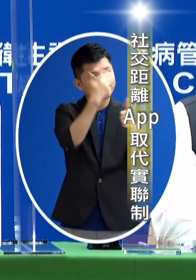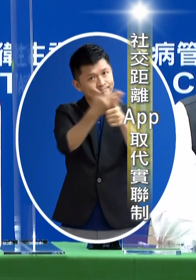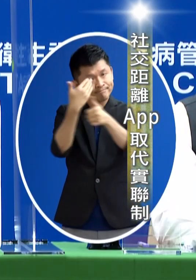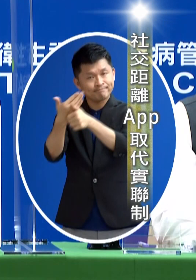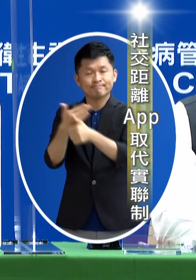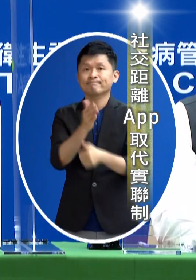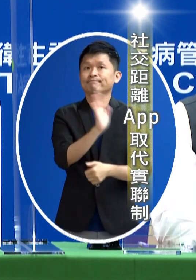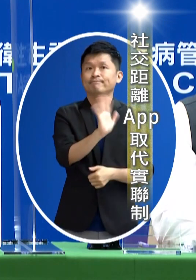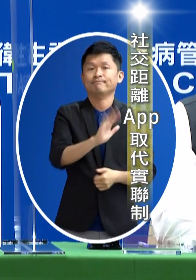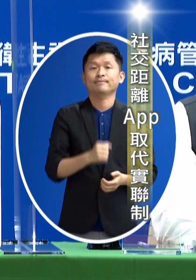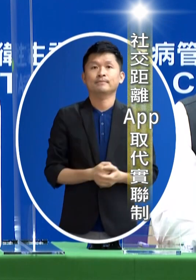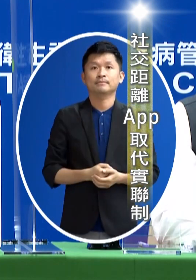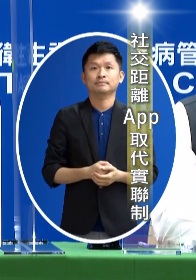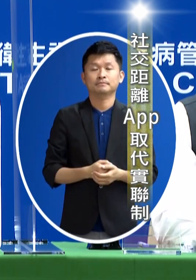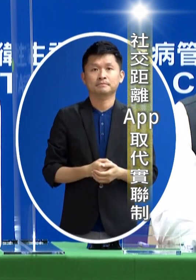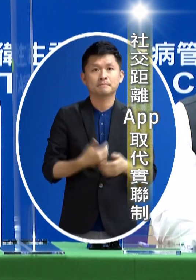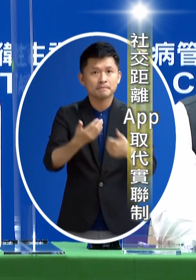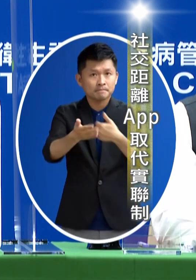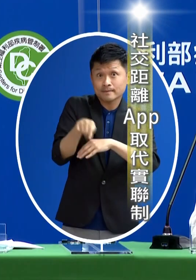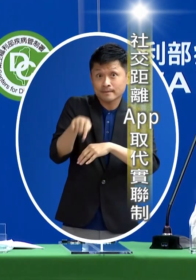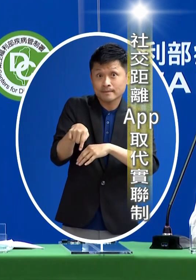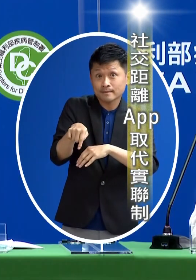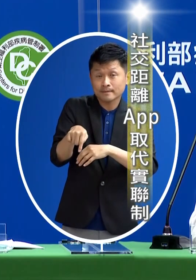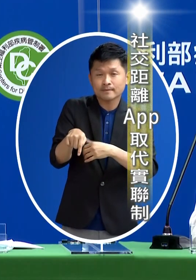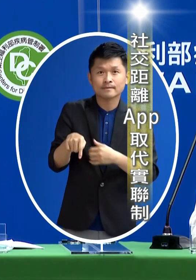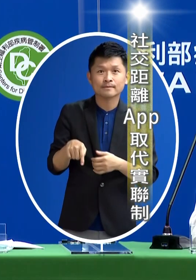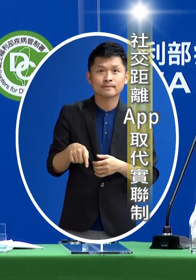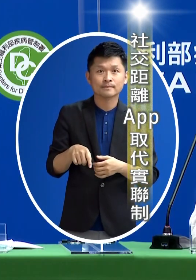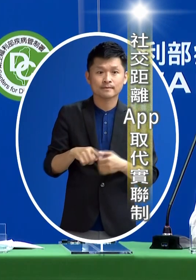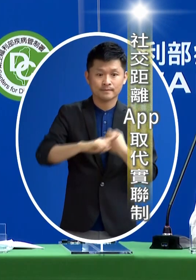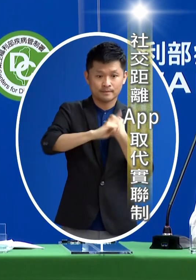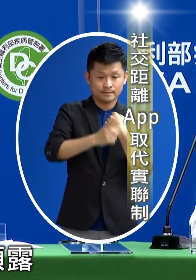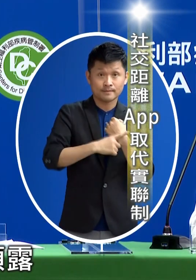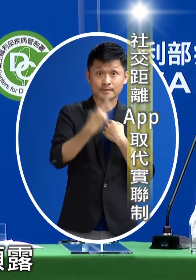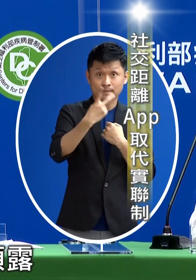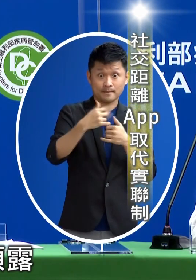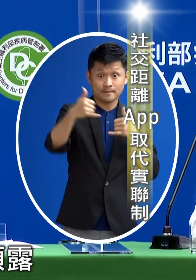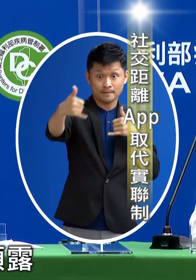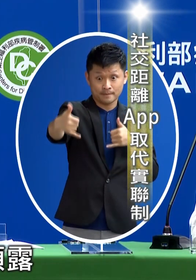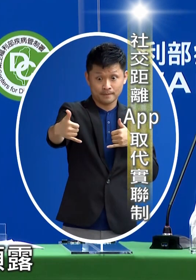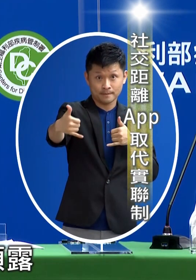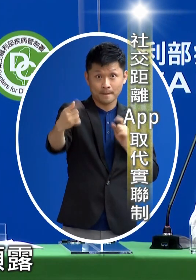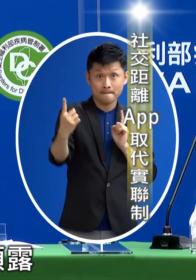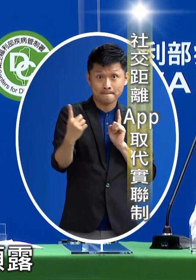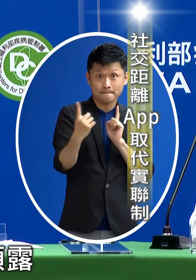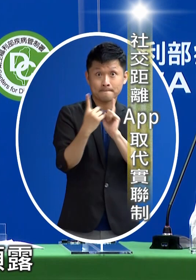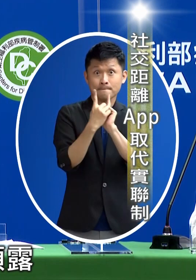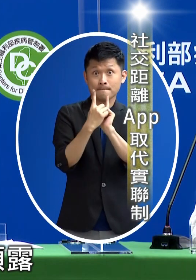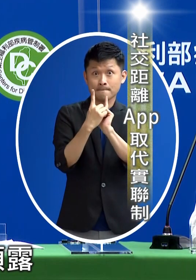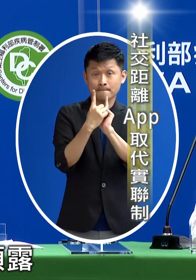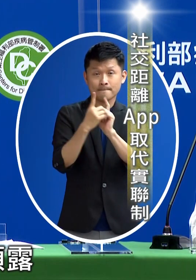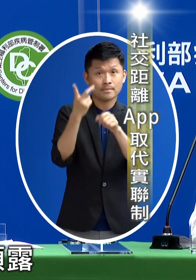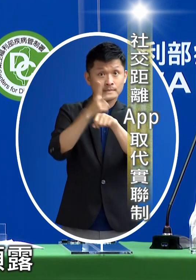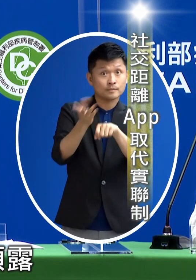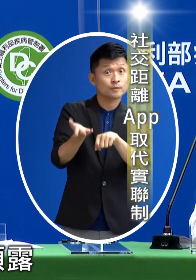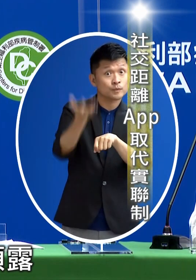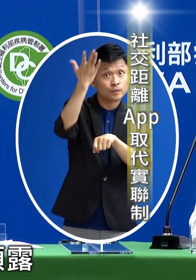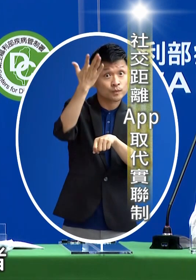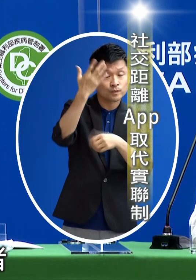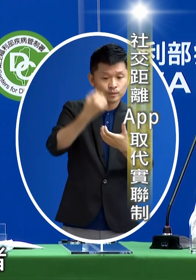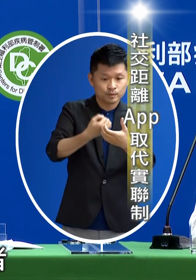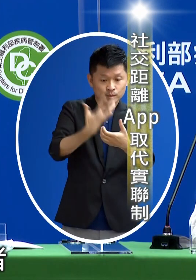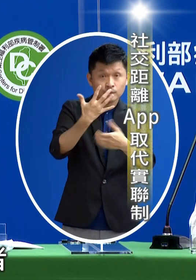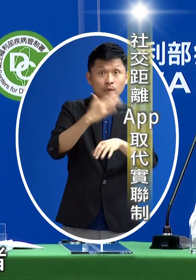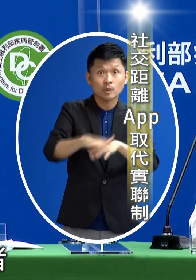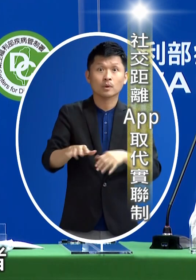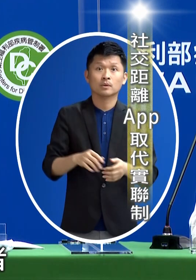已经没有办法带来实质的效果，在2公尺之内，那接触有超过2分钟。就会显露，